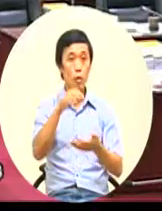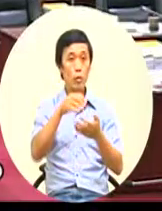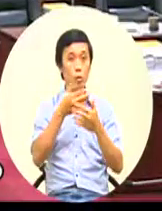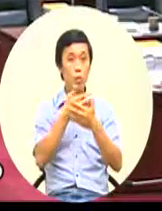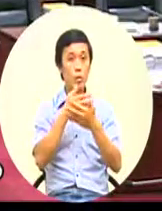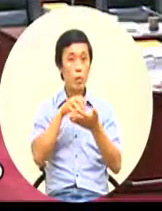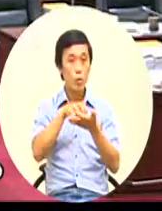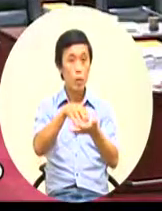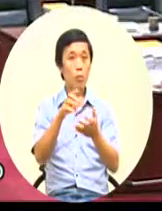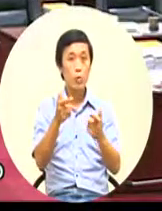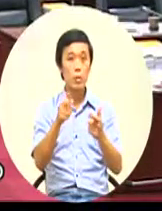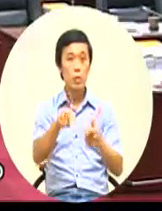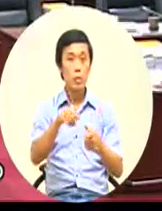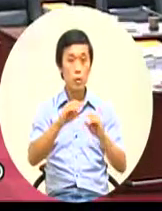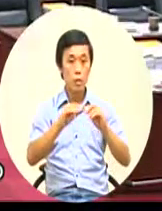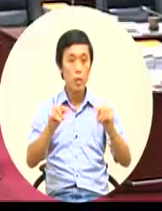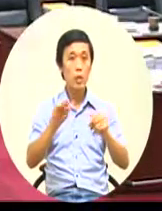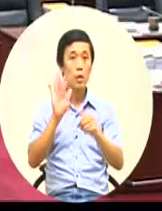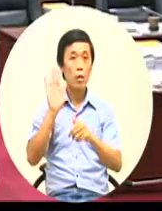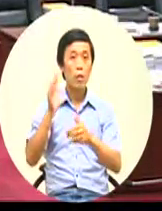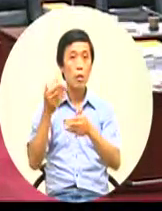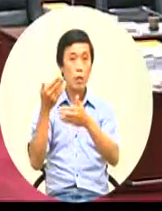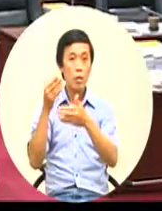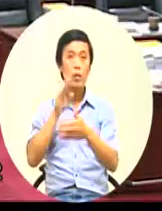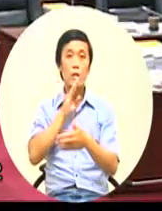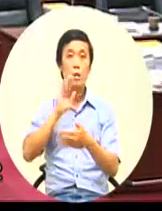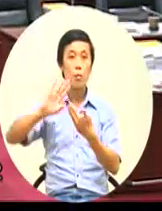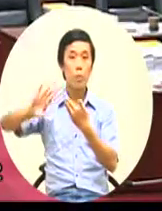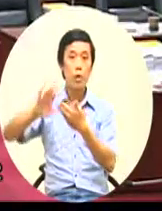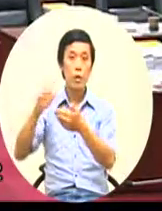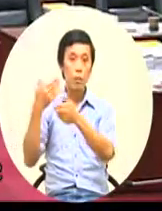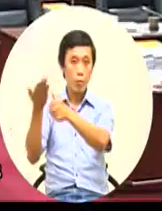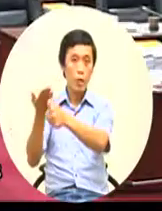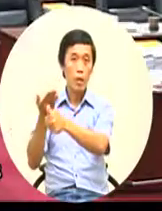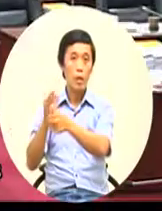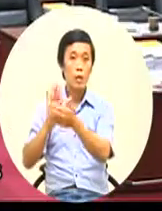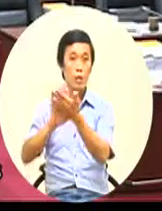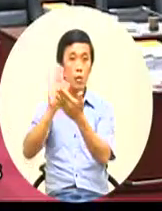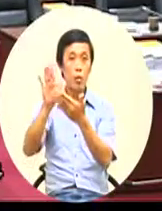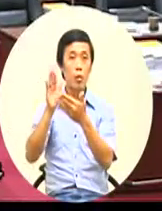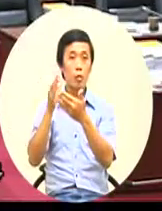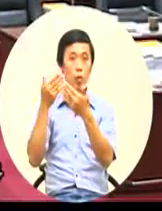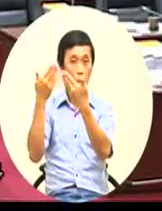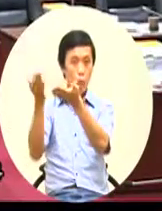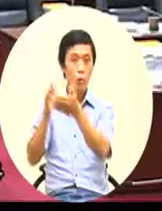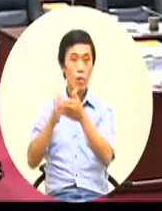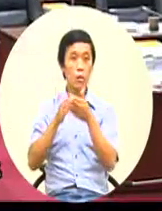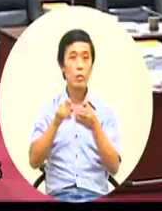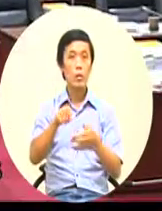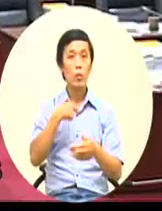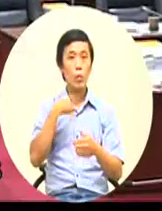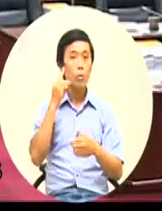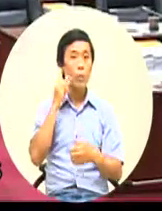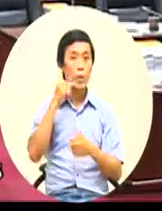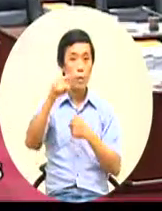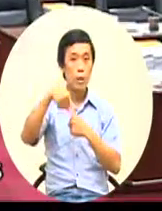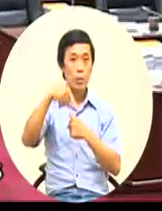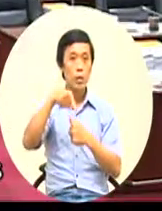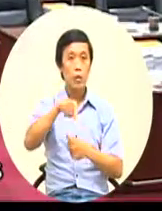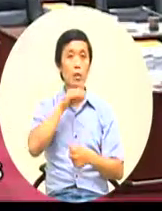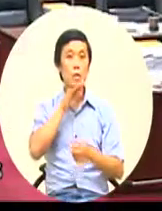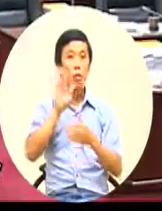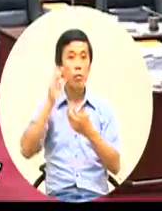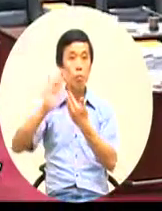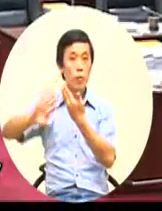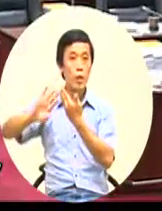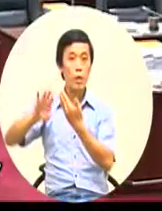别人的，迟早要还给人家的。所以这是我妈妈给我的一个观念，讲这人的，别人的物